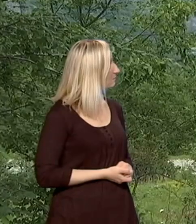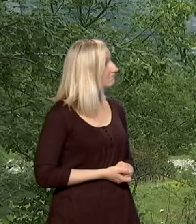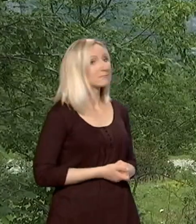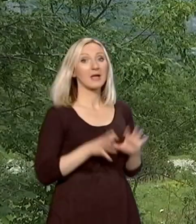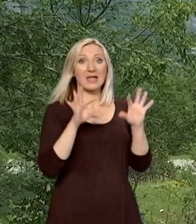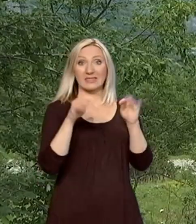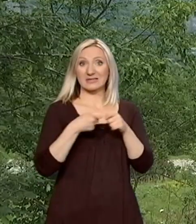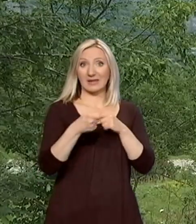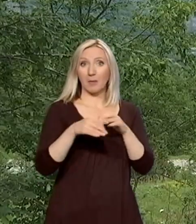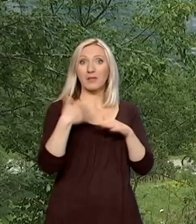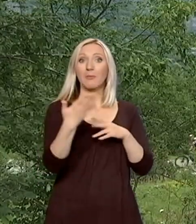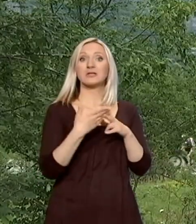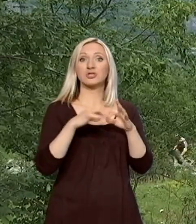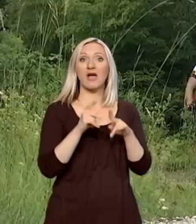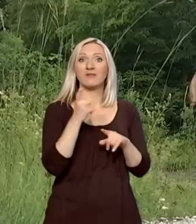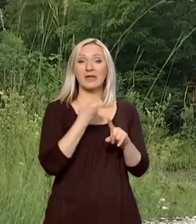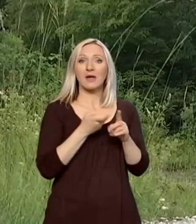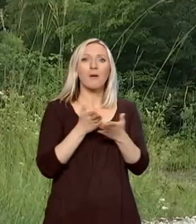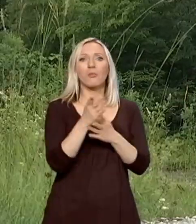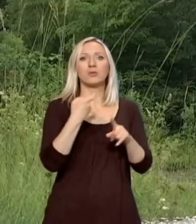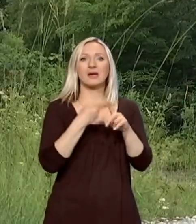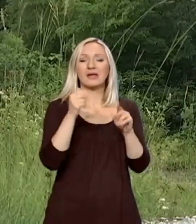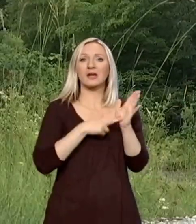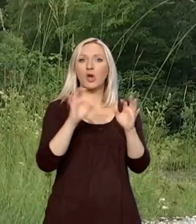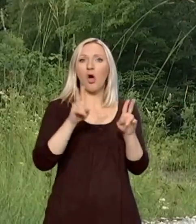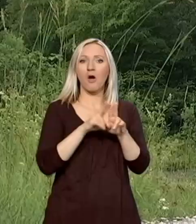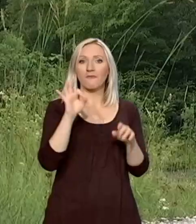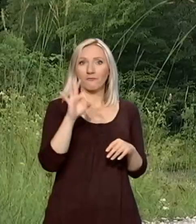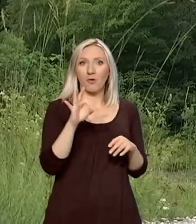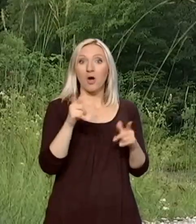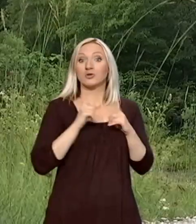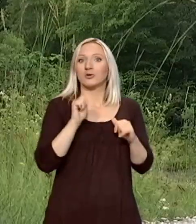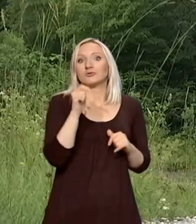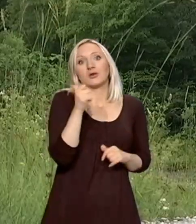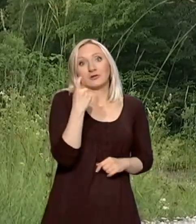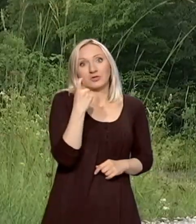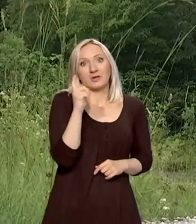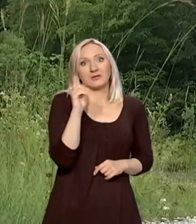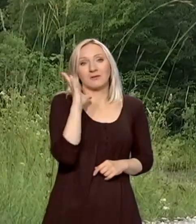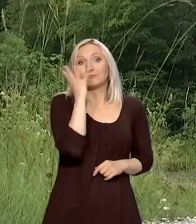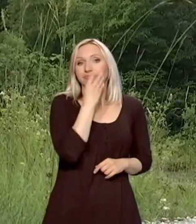Desetak kilometara posle Šavnika, na putu ka Krnovu, čekala ih je još jedna prirodna lepota.